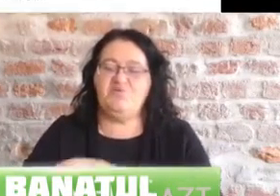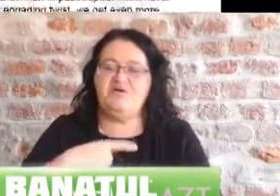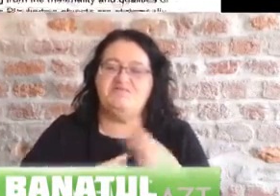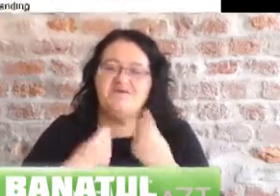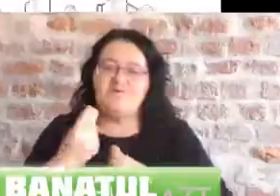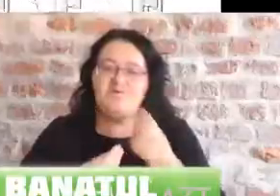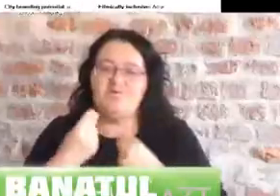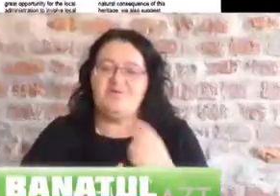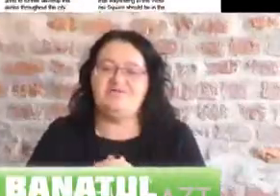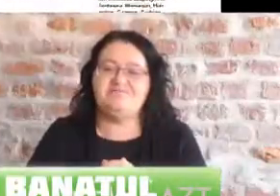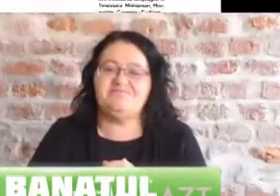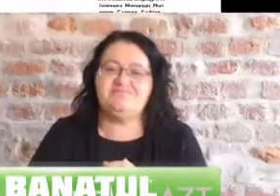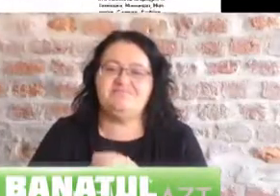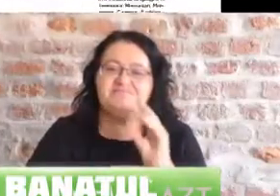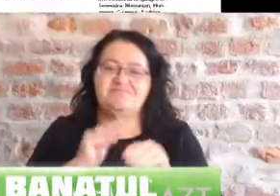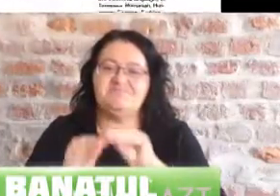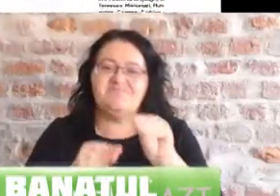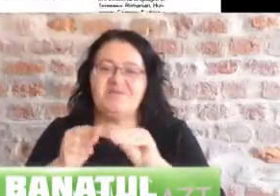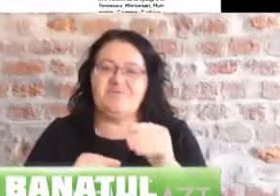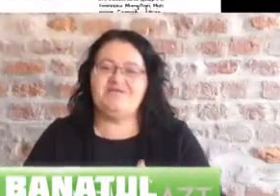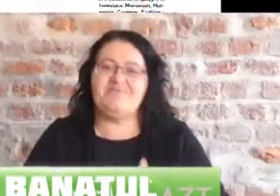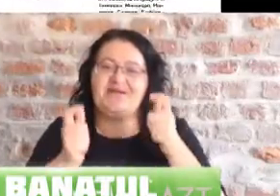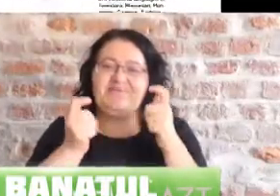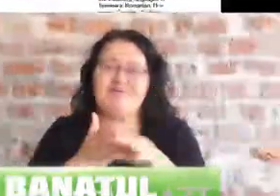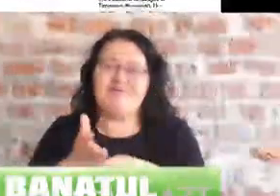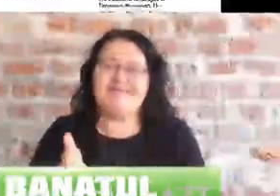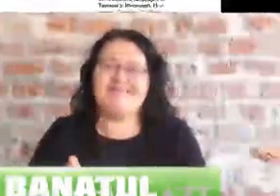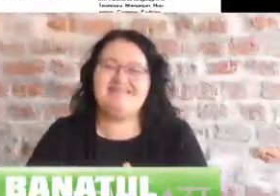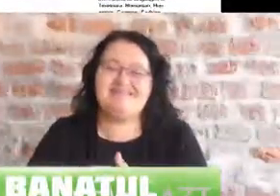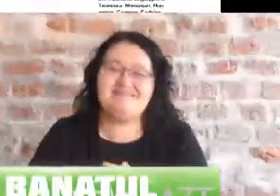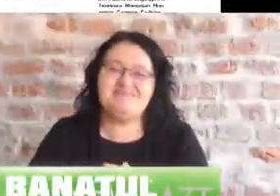era gluma, nu? Că ne amenajam intrarea la bloc, cum ar veni.